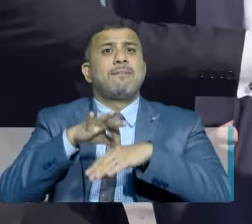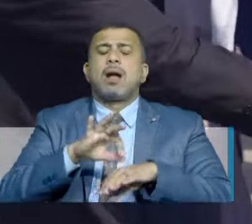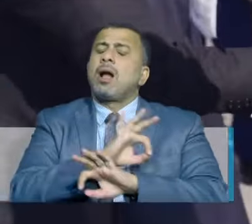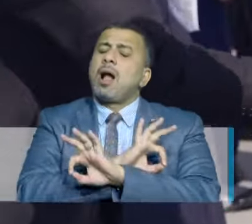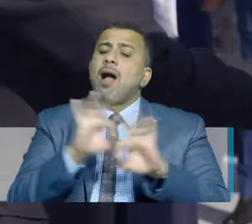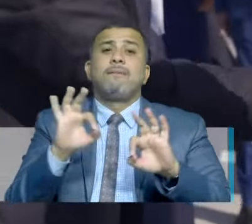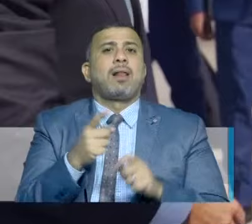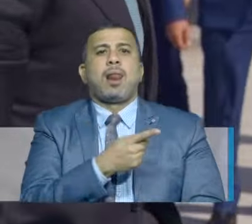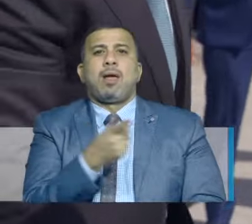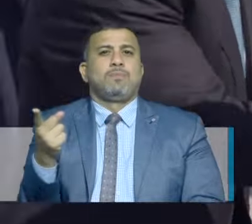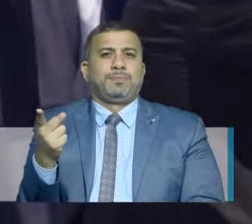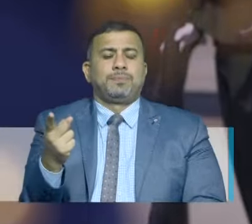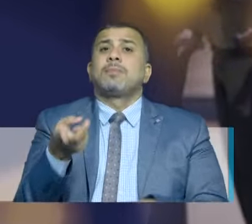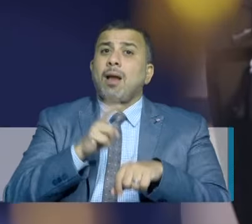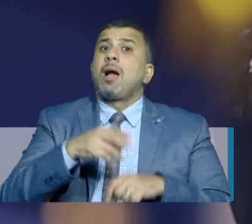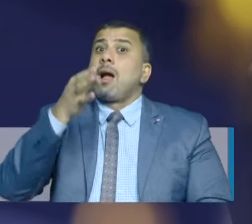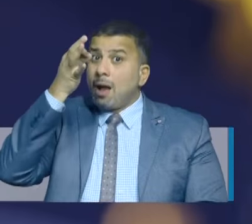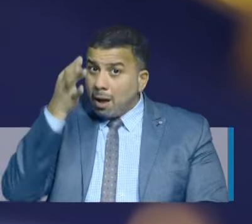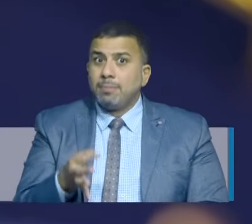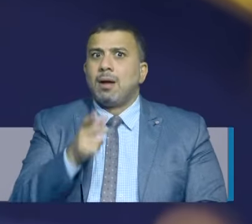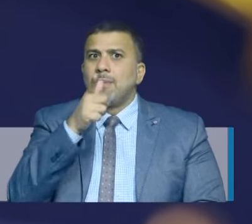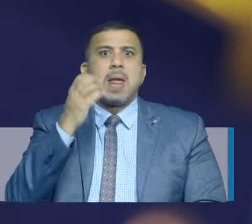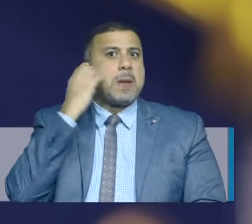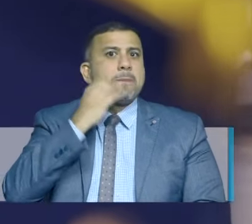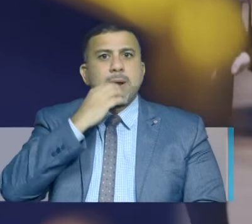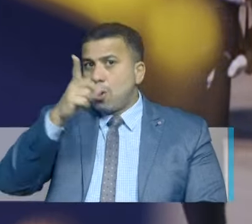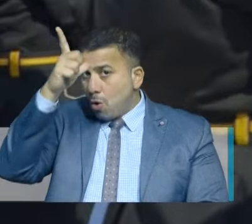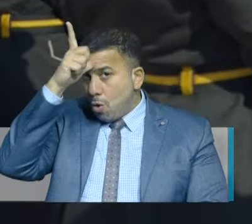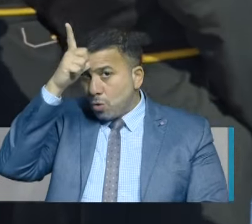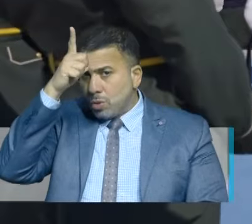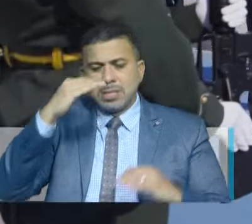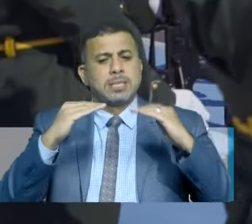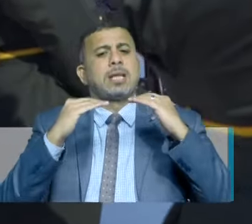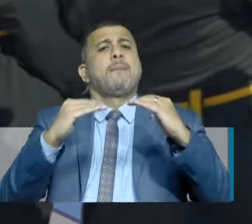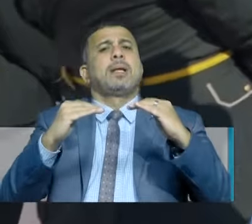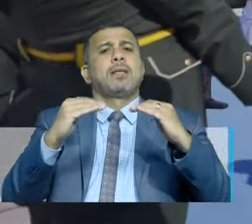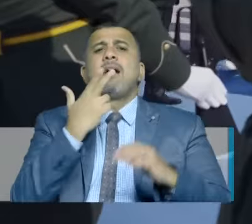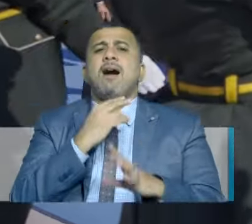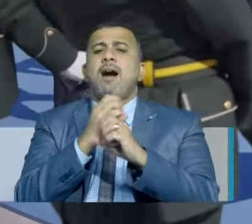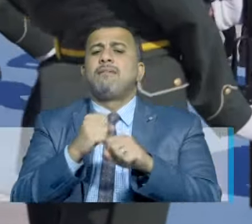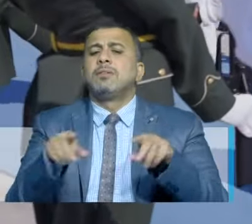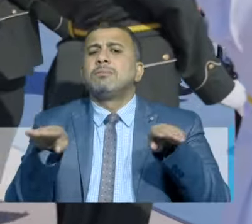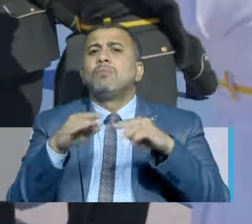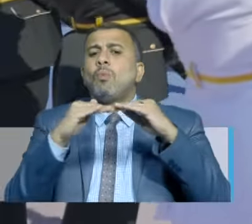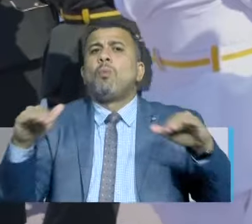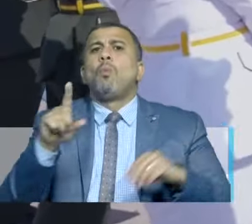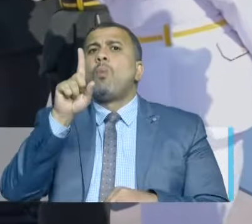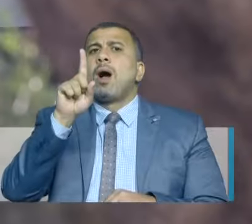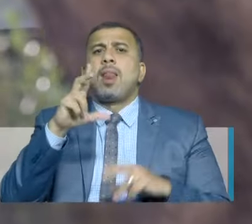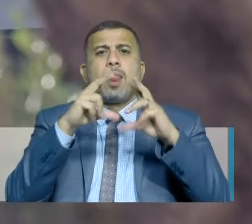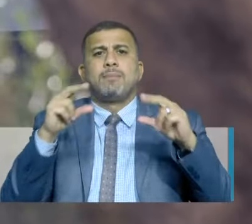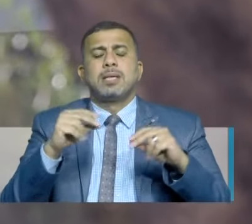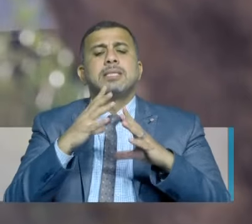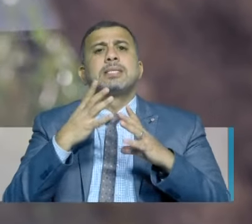الكافي لهم كما شدد على الموقف الاماراتي الاردني الثابت تجاه الحفاظ على وحده لبنان وسيادته